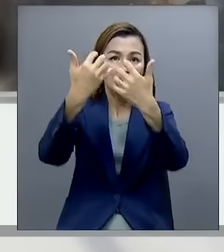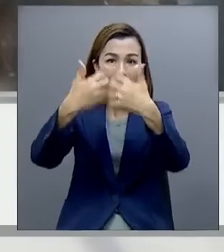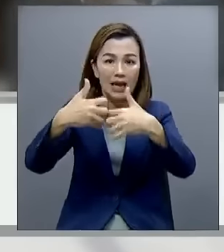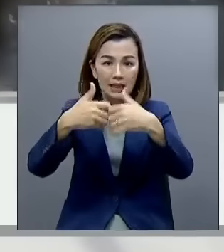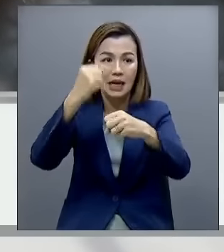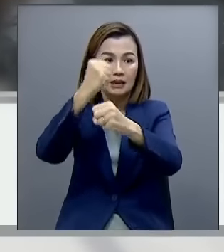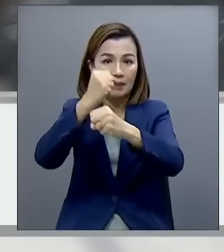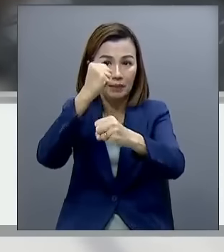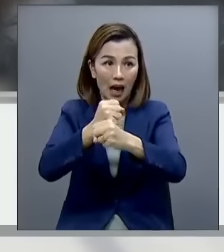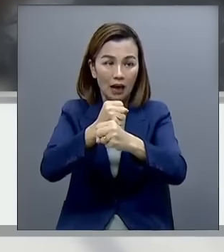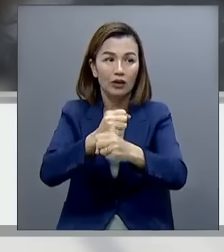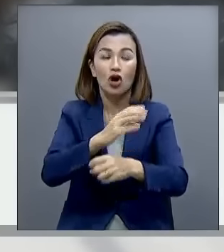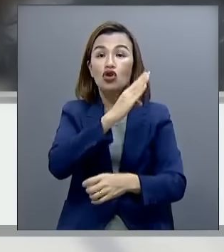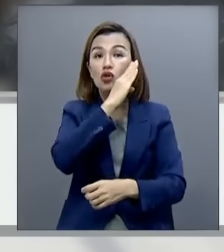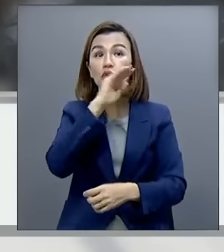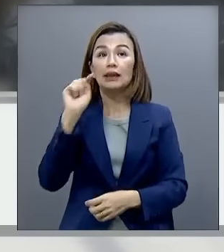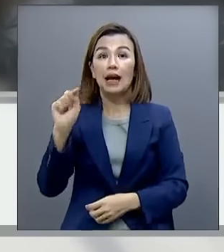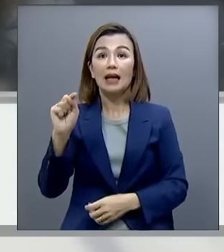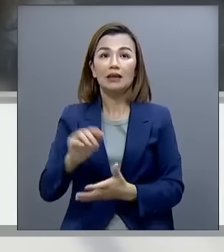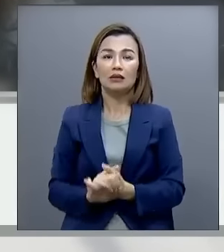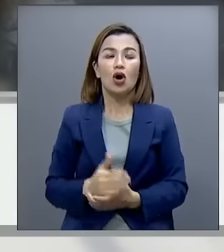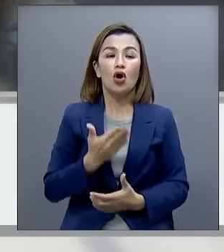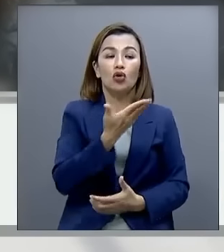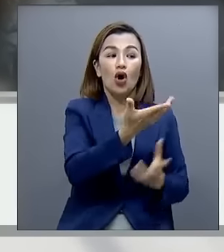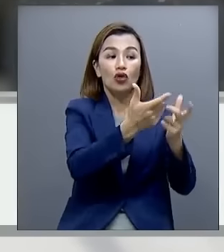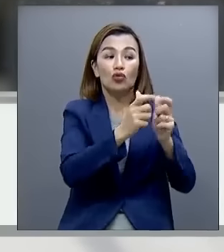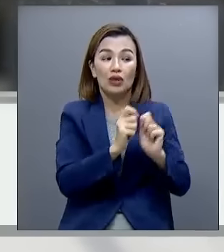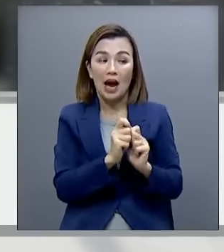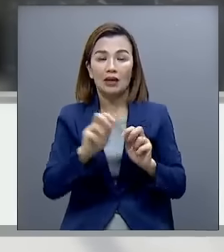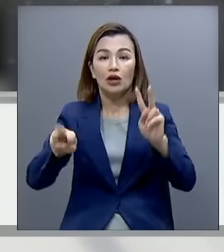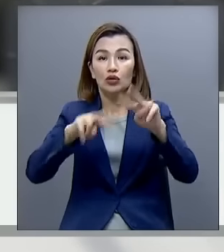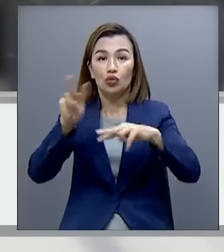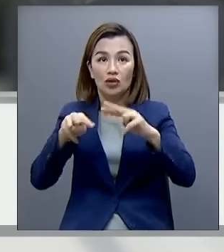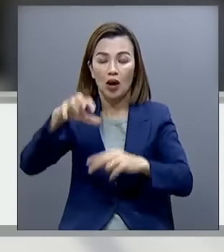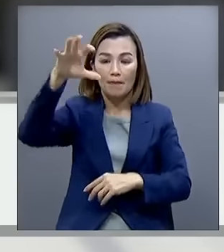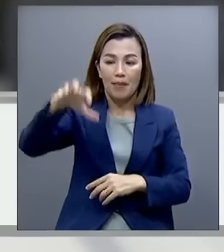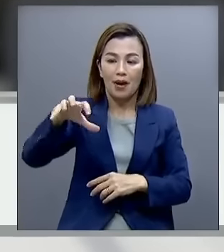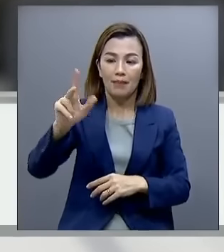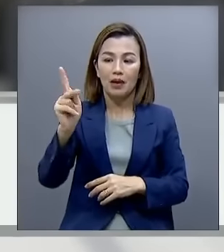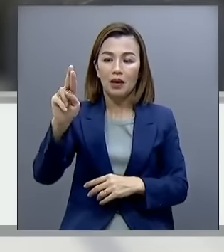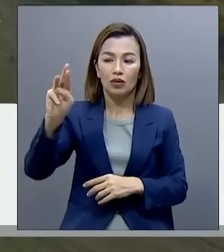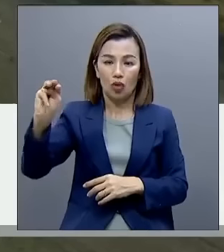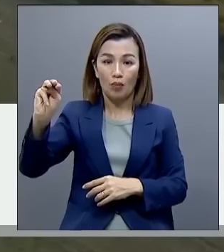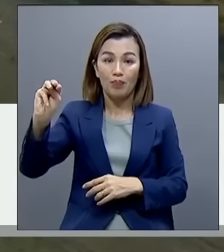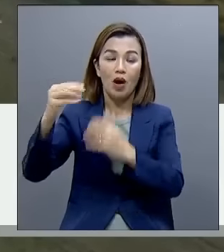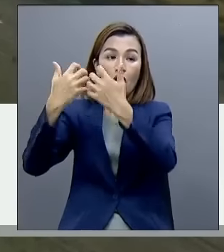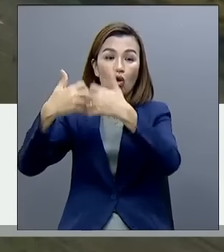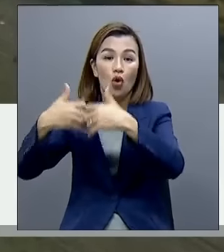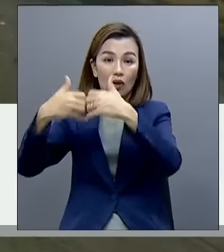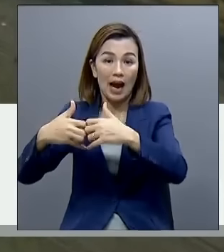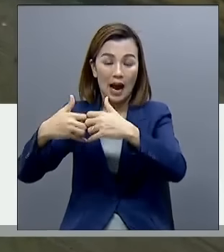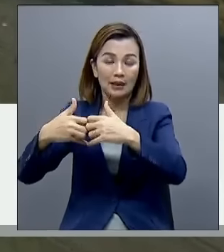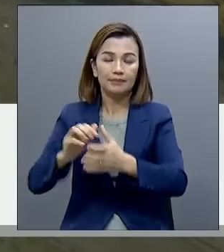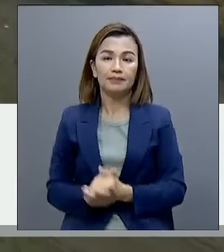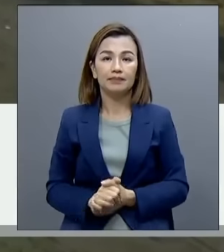ซึ่งถ้าเกิดมันเป็นแบบนี้จะต้องเข้าข่ายขออนุญาตอยู่ภายใต้การตรวจสอบของกรมโรงงานอุตสาหกรรมผู้ประกอบกิจการ